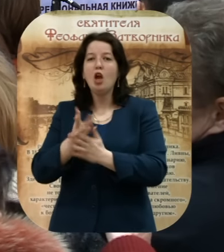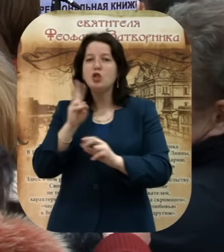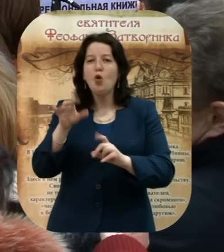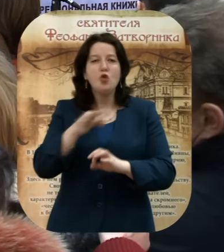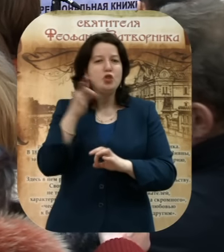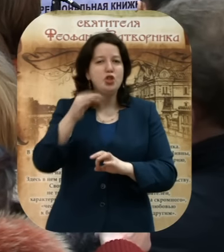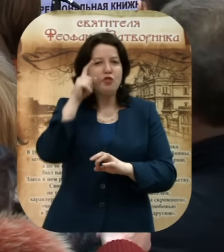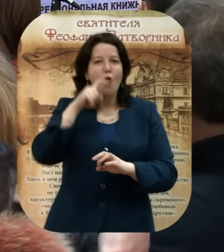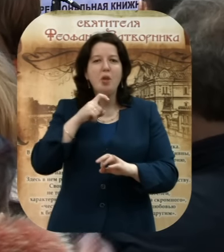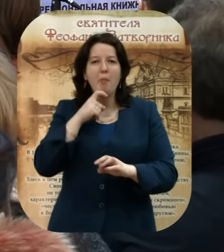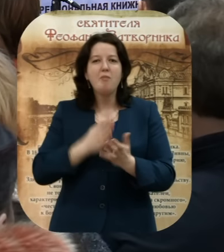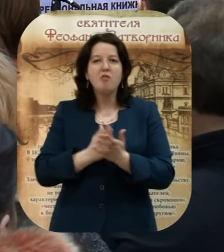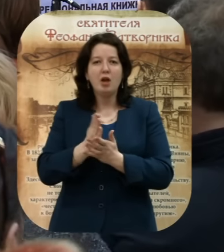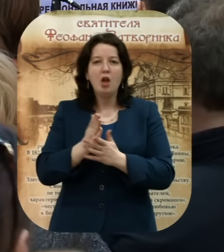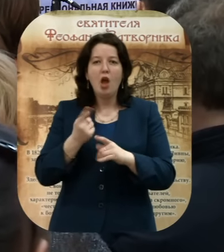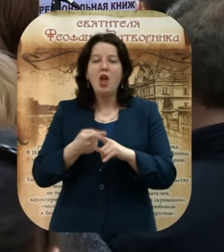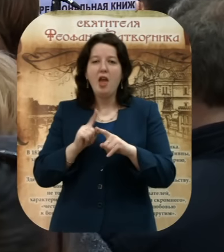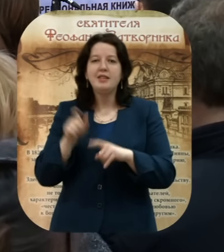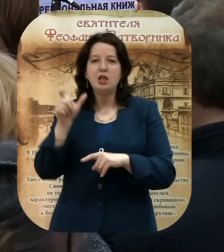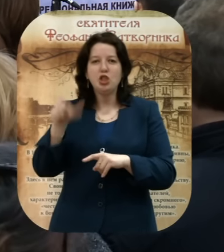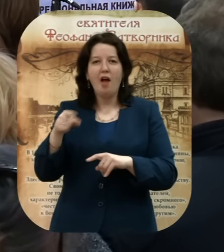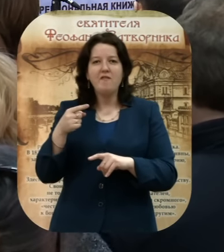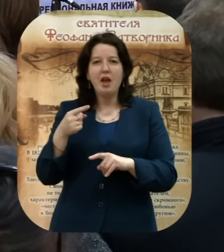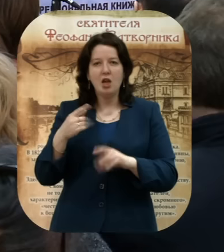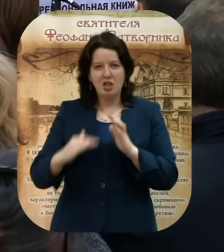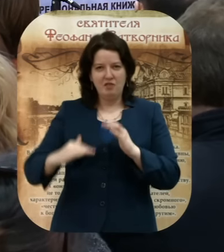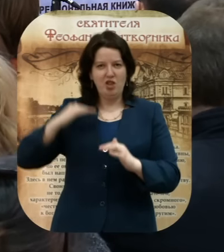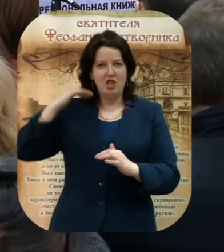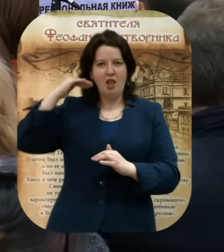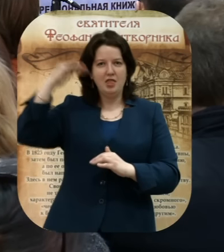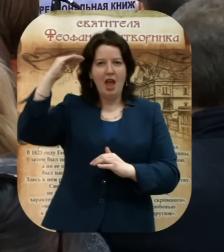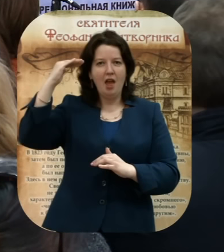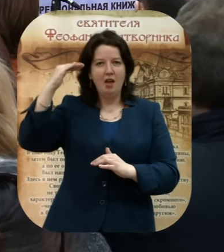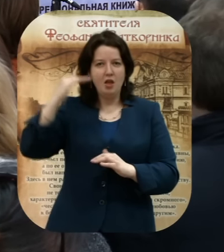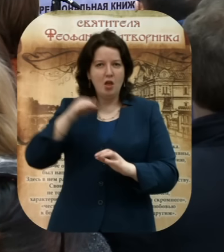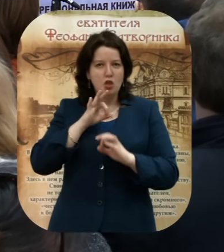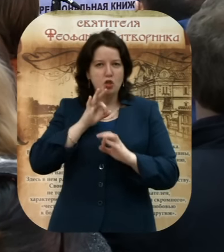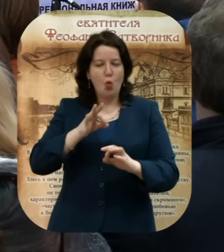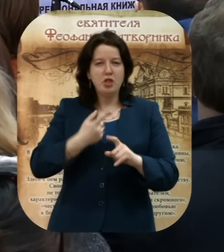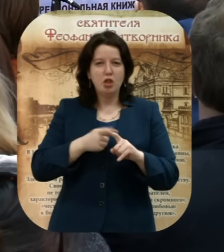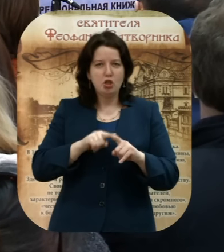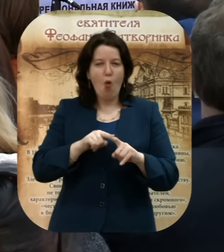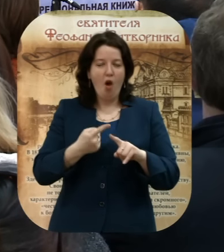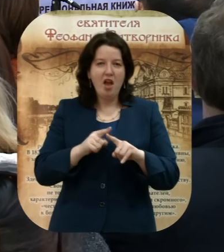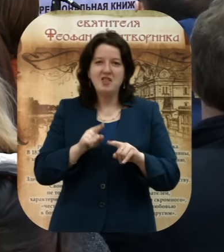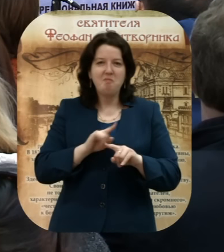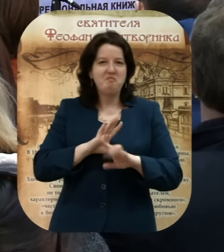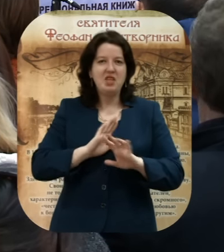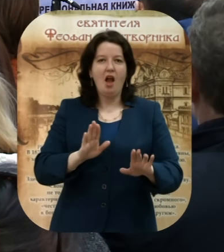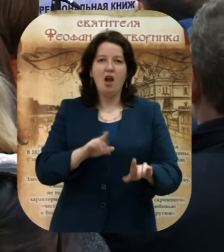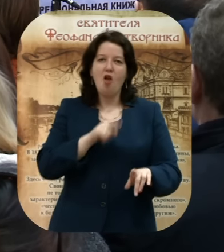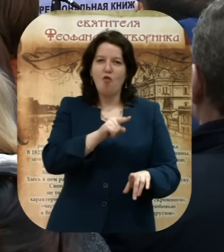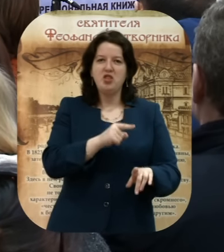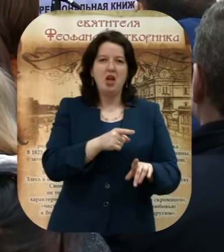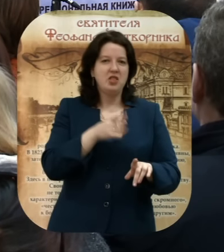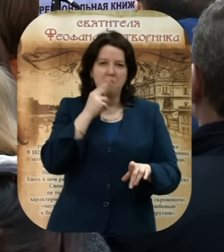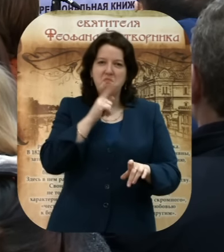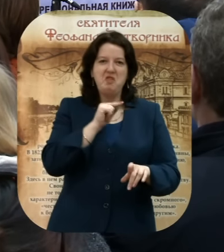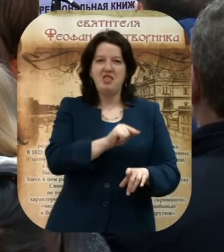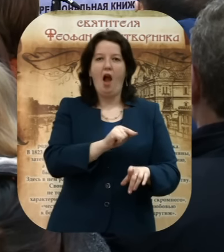понимает, и он глубоко с высоты судит, этот Путин не так, или этот,